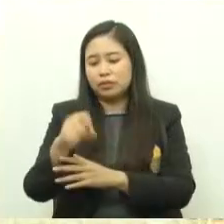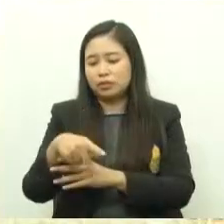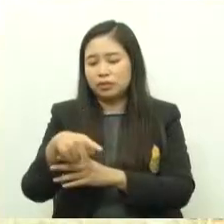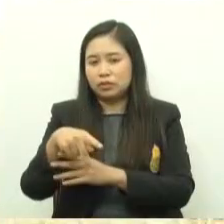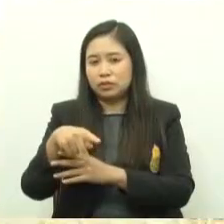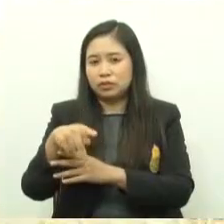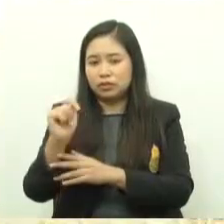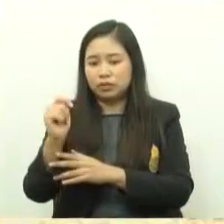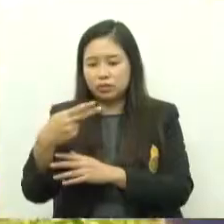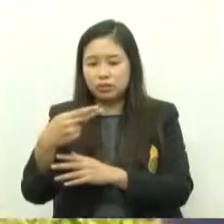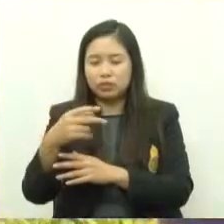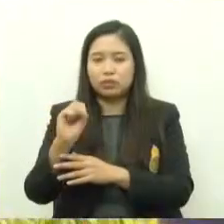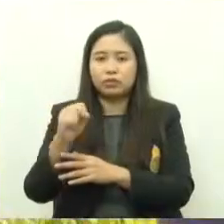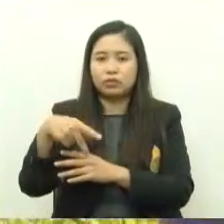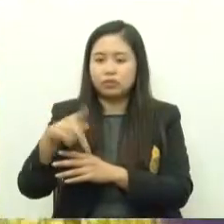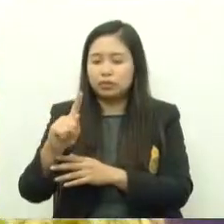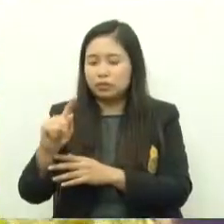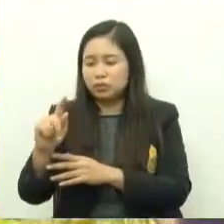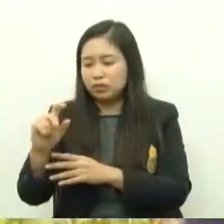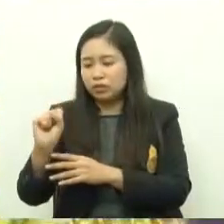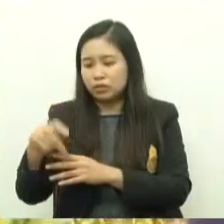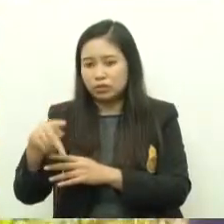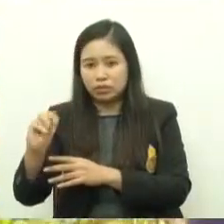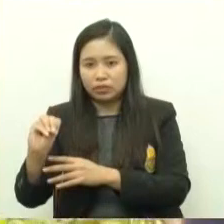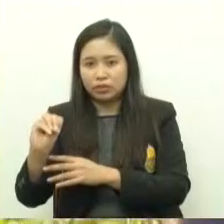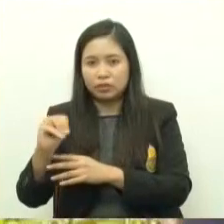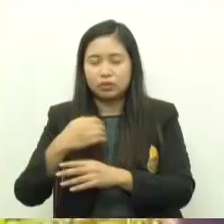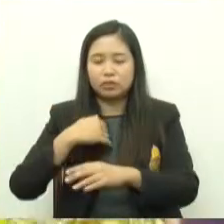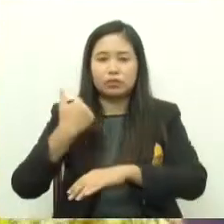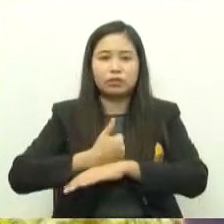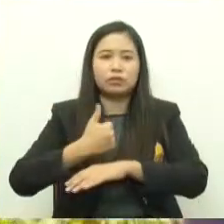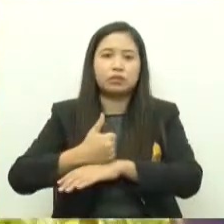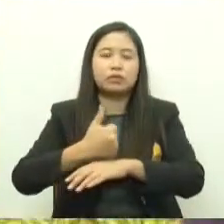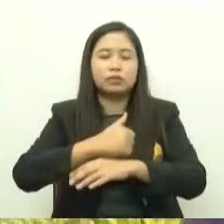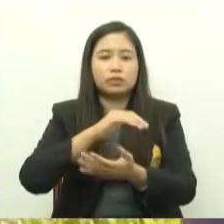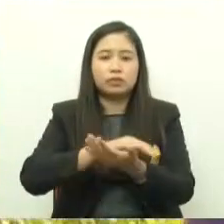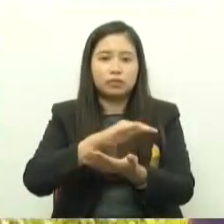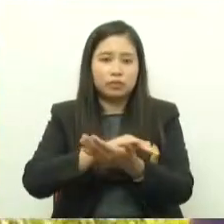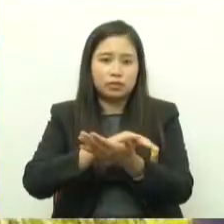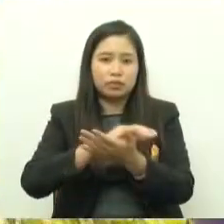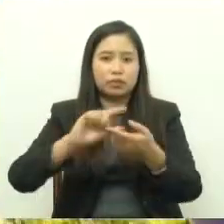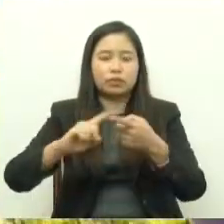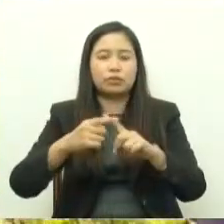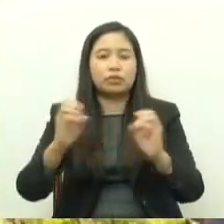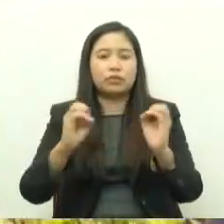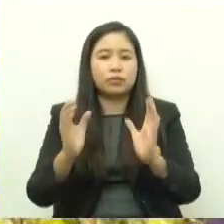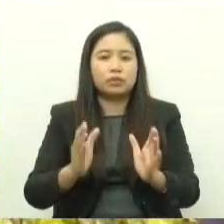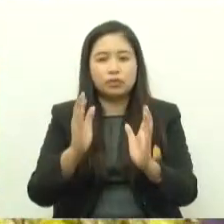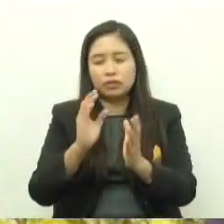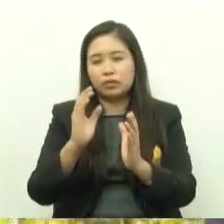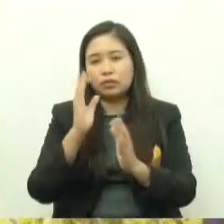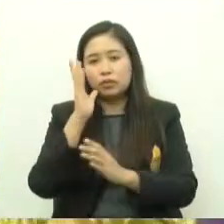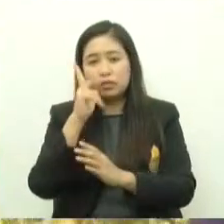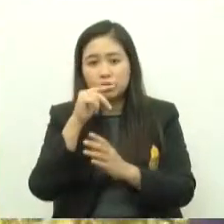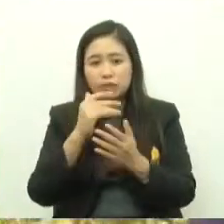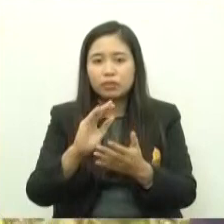ทั้งประถมและมัธยมรวมไปถึงผู้บริหารสถานศึกษาคณะครูตลอดจนผู้ปกครองและนักเรียน